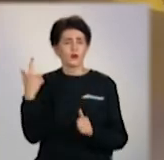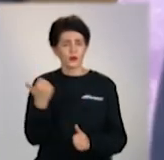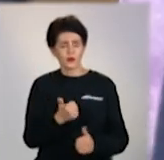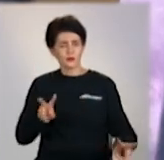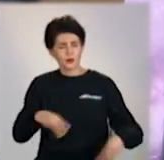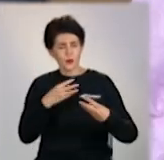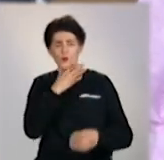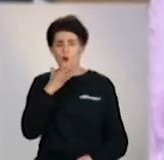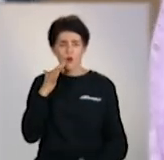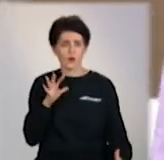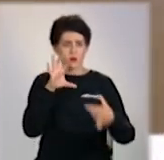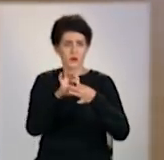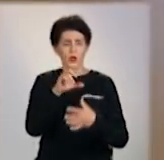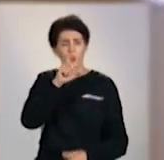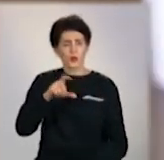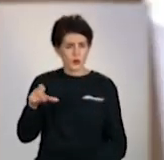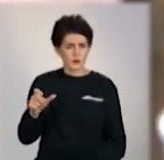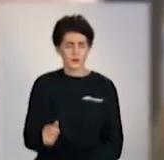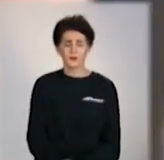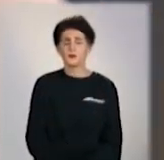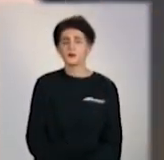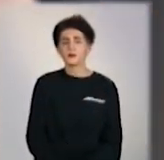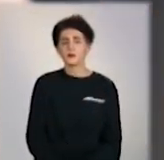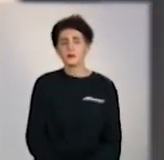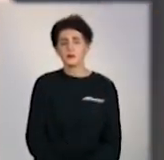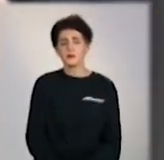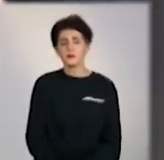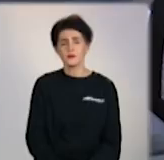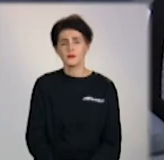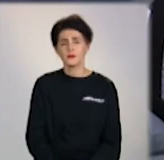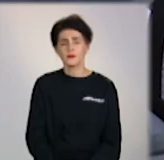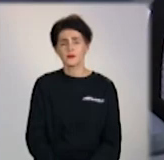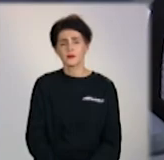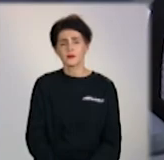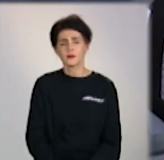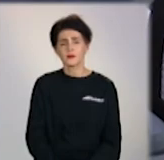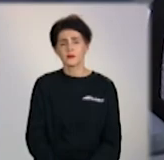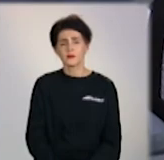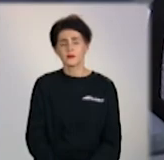приєднуються десятки тисяч глядачів. Вікторія Чистюхіна, В'ячеслав Філюшкін для телеканалу «Донбас».